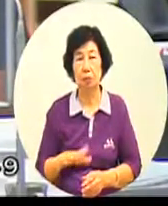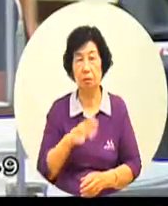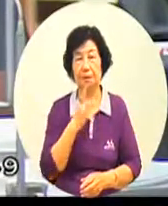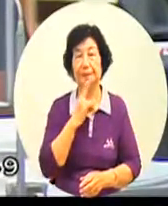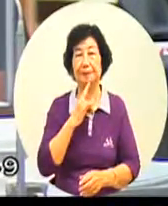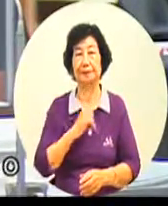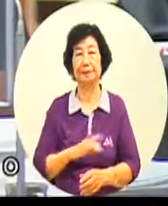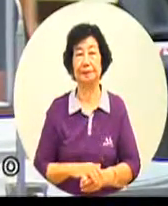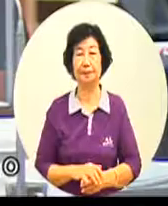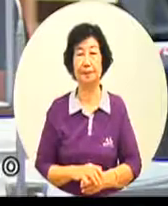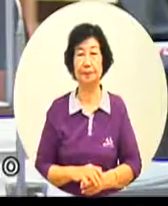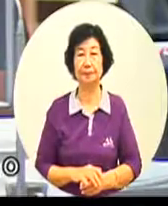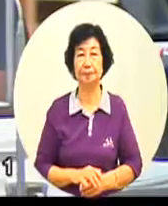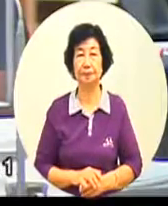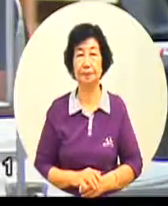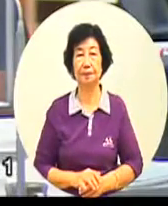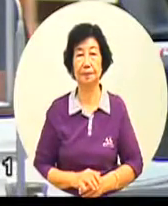哈。